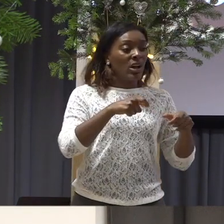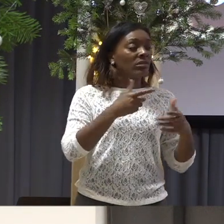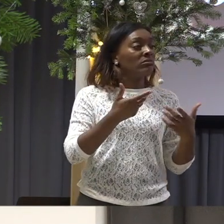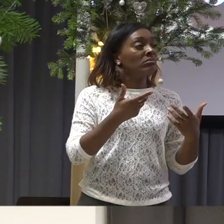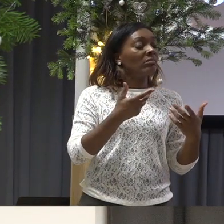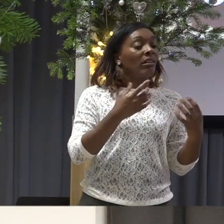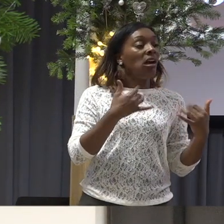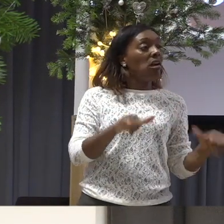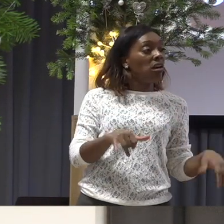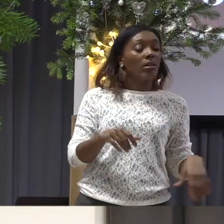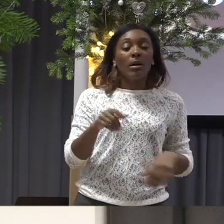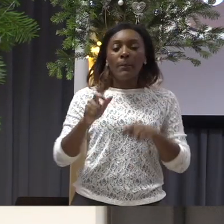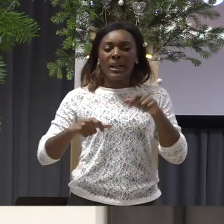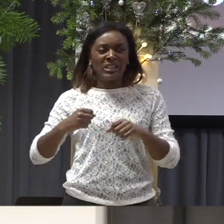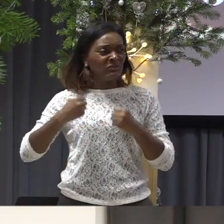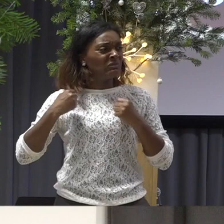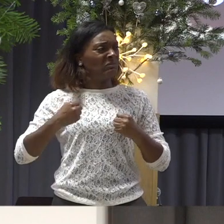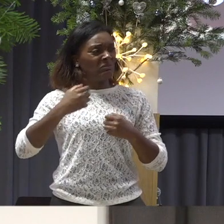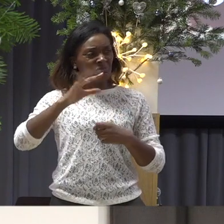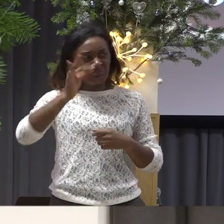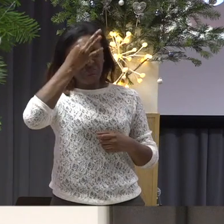David a fait pour devenir roi?